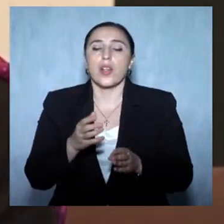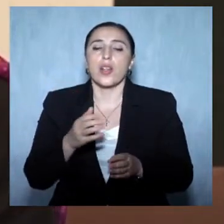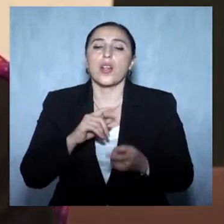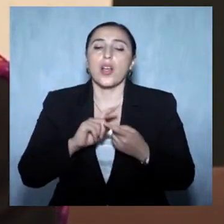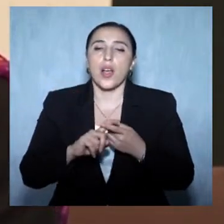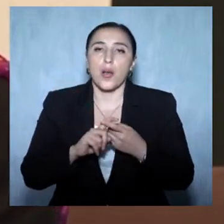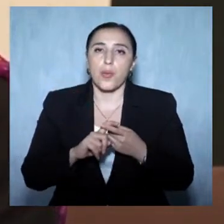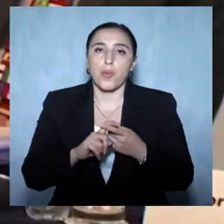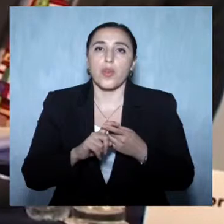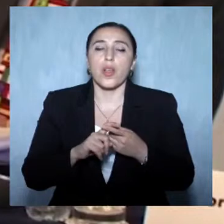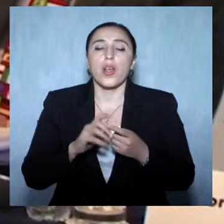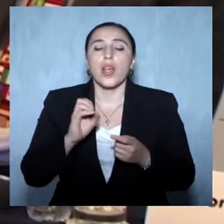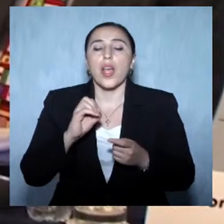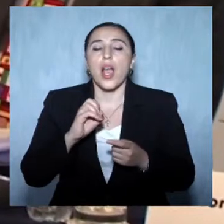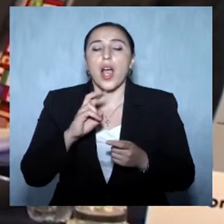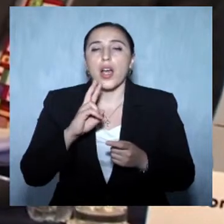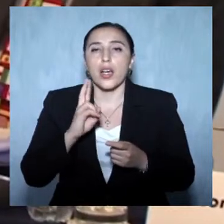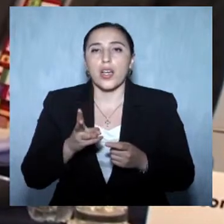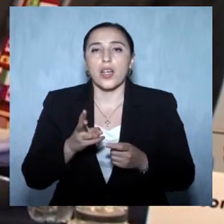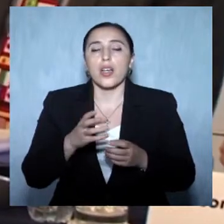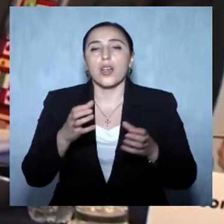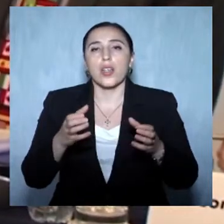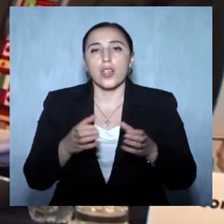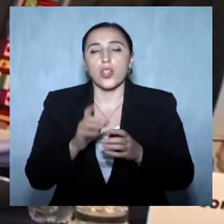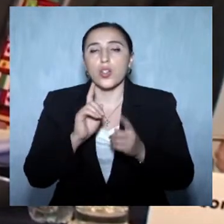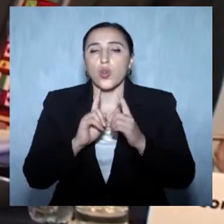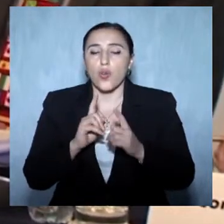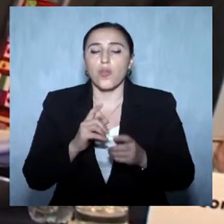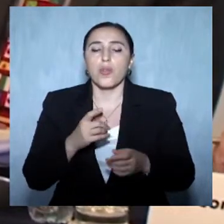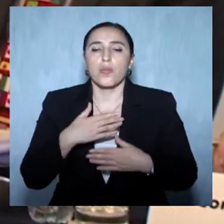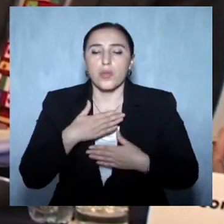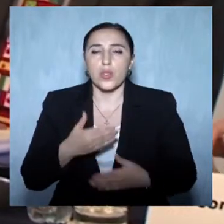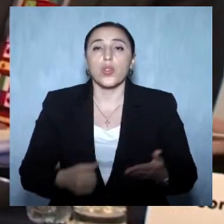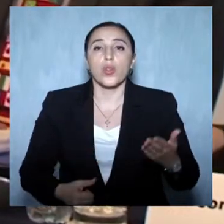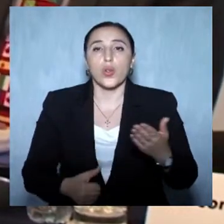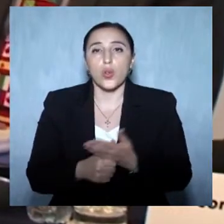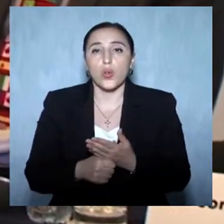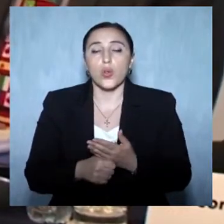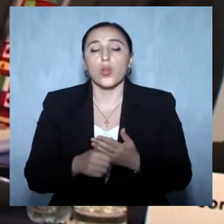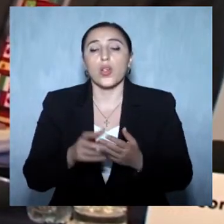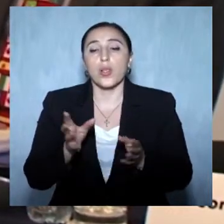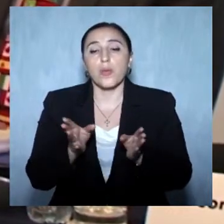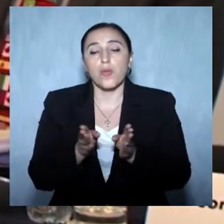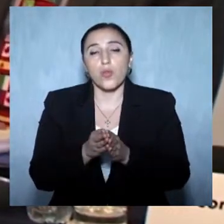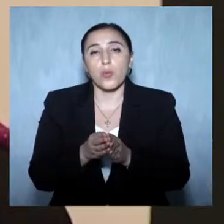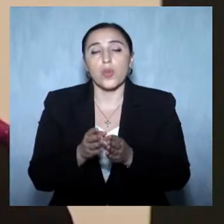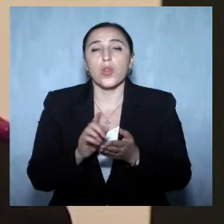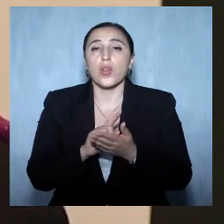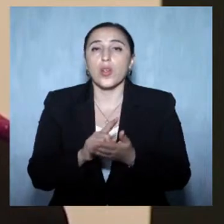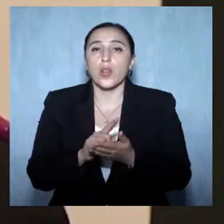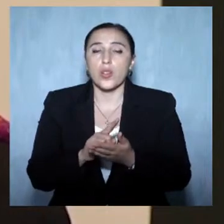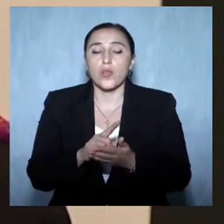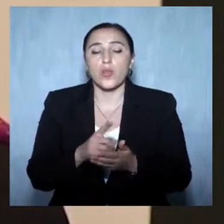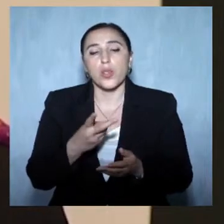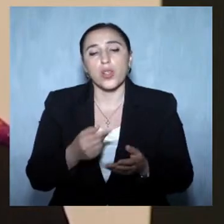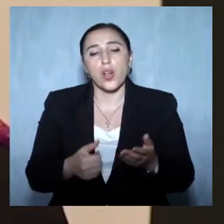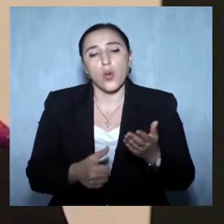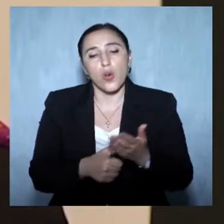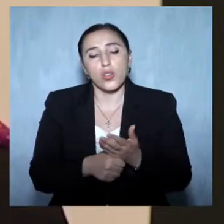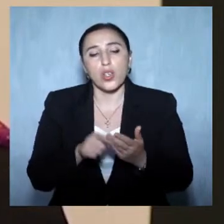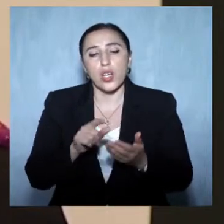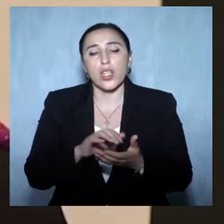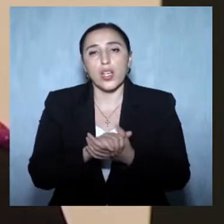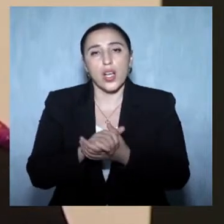եայակը խորդարանական վեաժող ու տրաստ է խրախուսել միչ խորդարանական երկխոսությունը, աջակցել ու այս խաղախ գործ